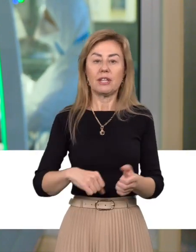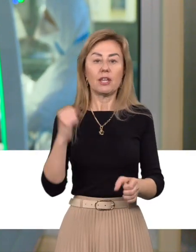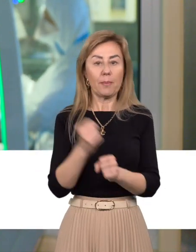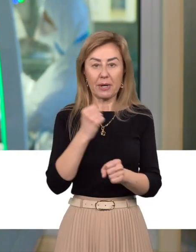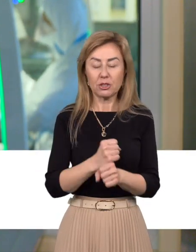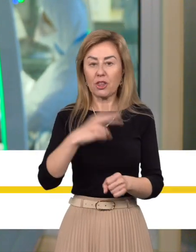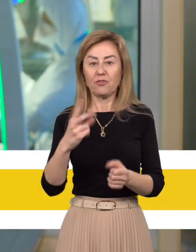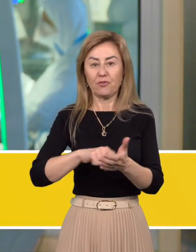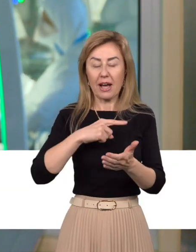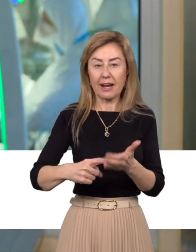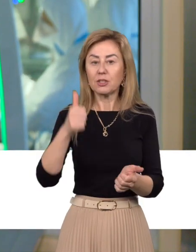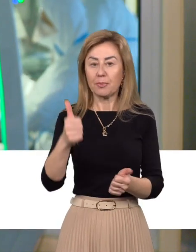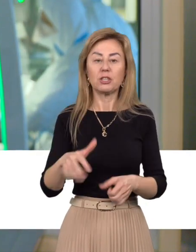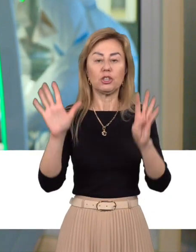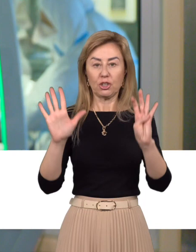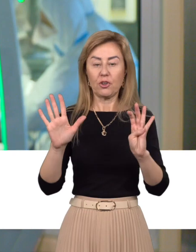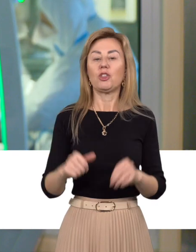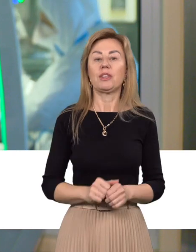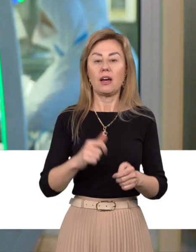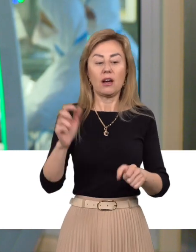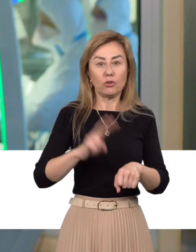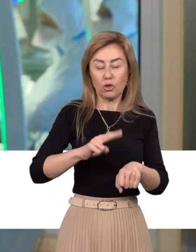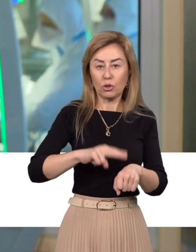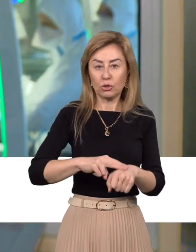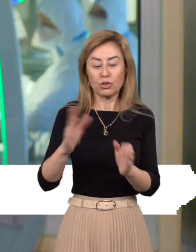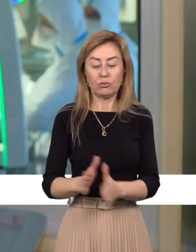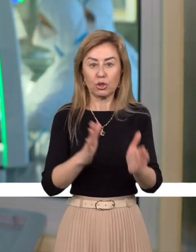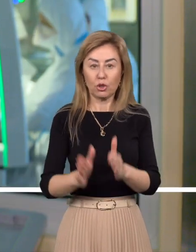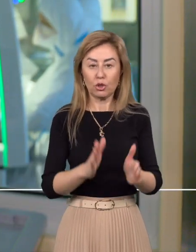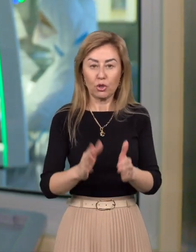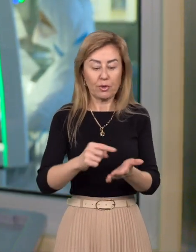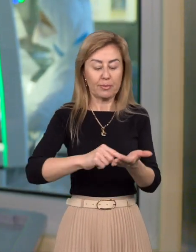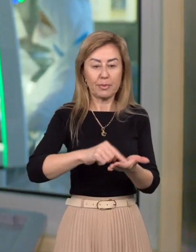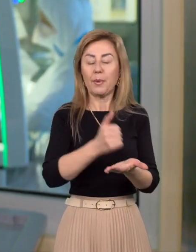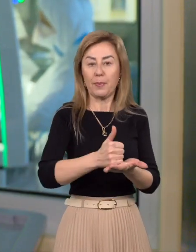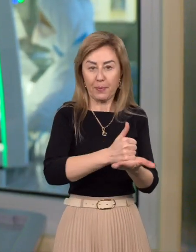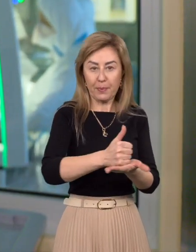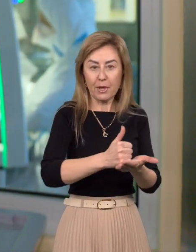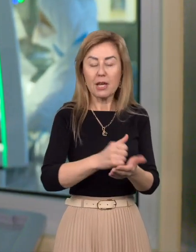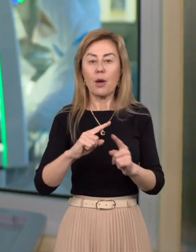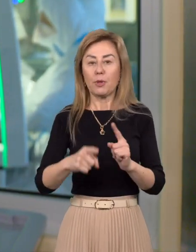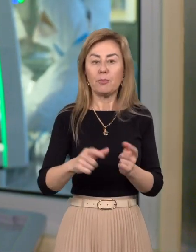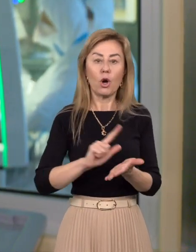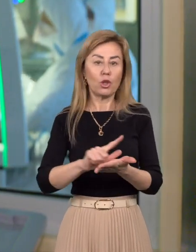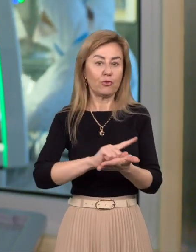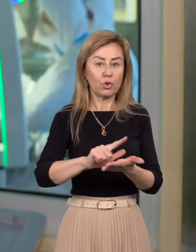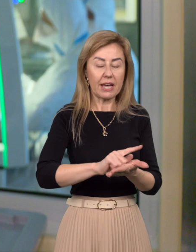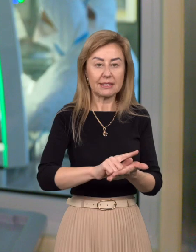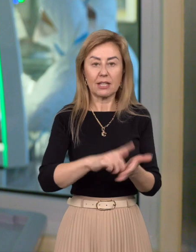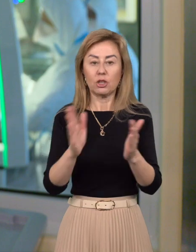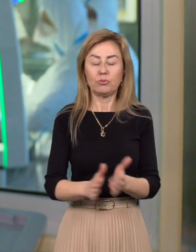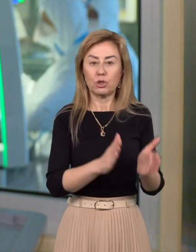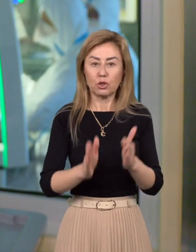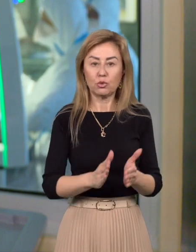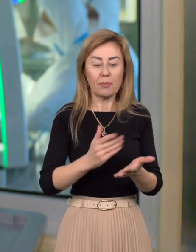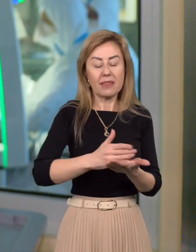do pracowni, pierwsze wejście jest o godzinie 9, jest przygotowywana pierwsza chemia. Później po godzinie 12 wchodzimy i rozpoczynamy przygotowywanie